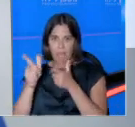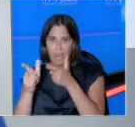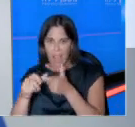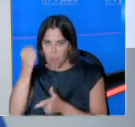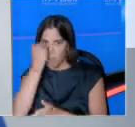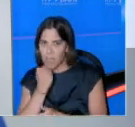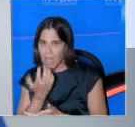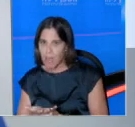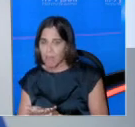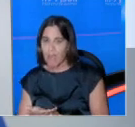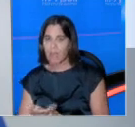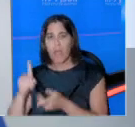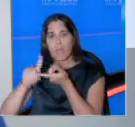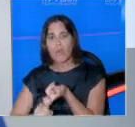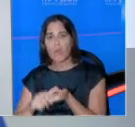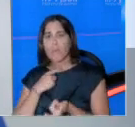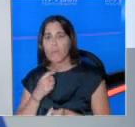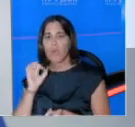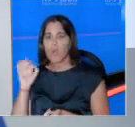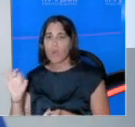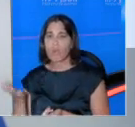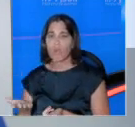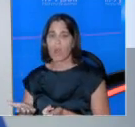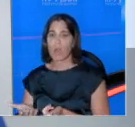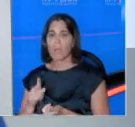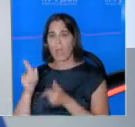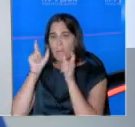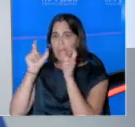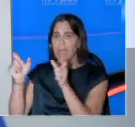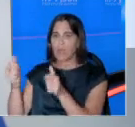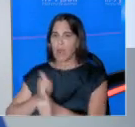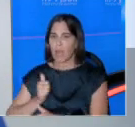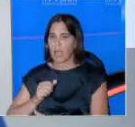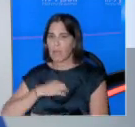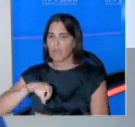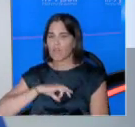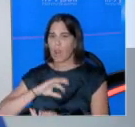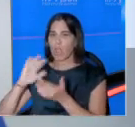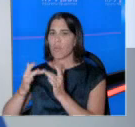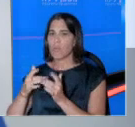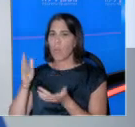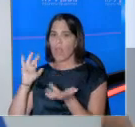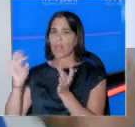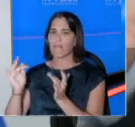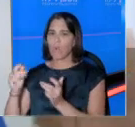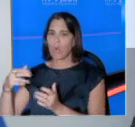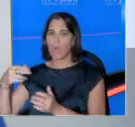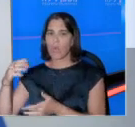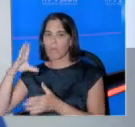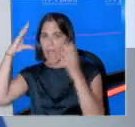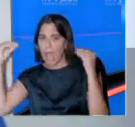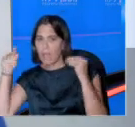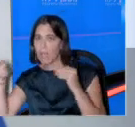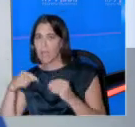הרי הם תלויים בקולות של טיבי ועודה. הם יגנו על החיילים שלנו מול התביעות בהג? הרי ניצן הורוביץ